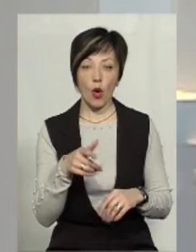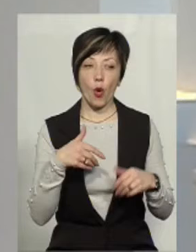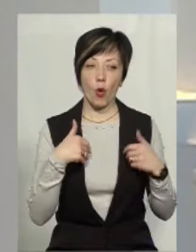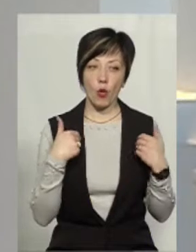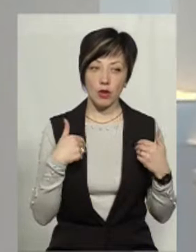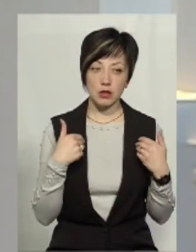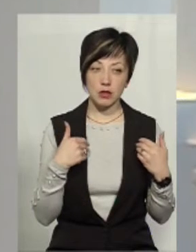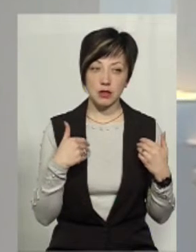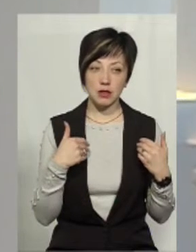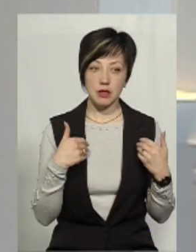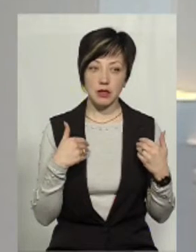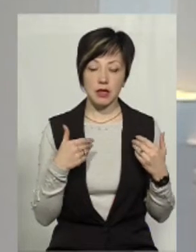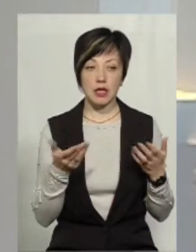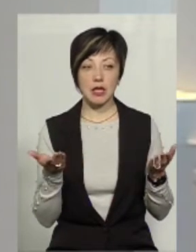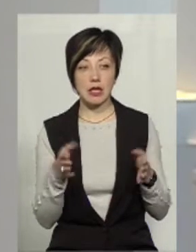користь, яка